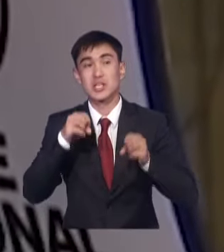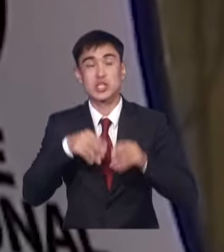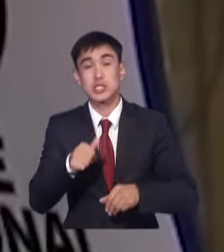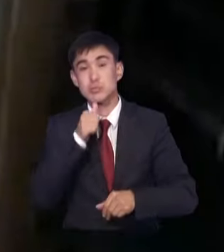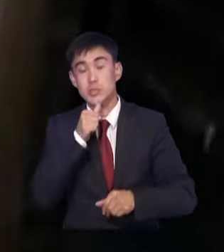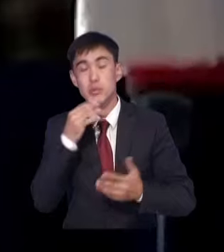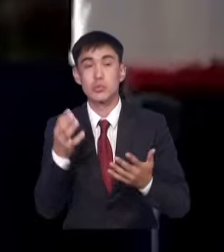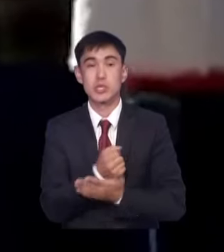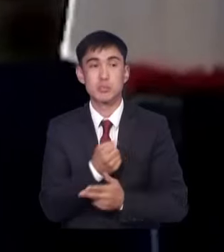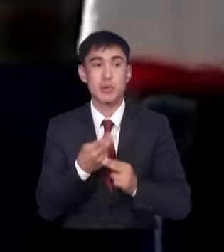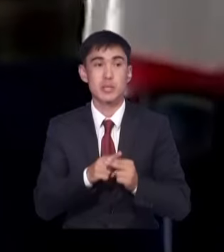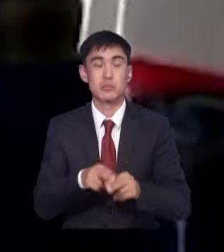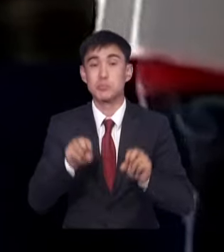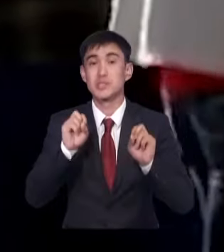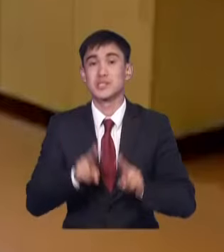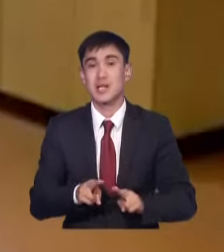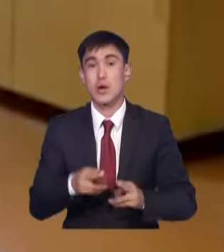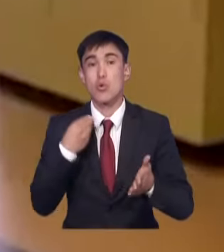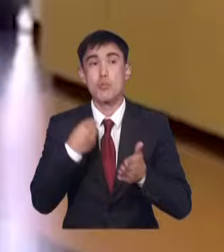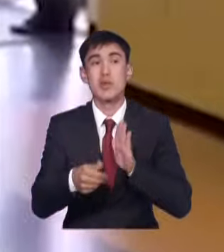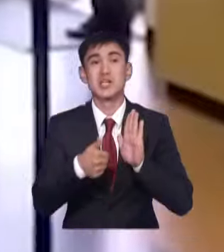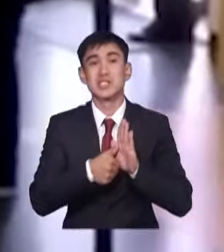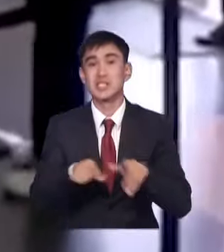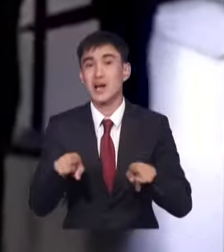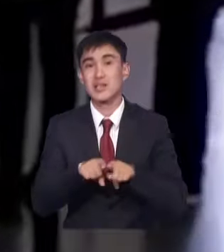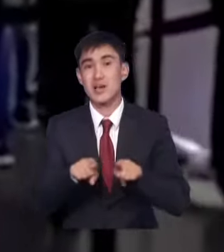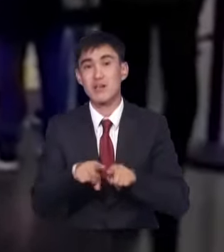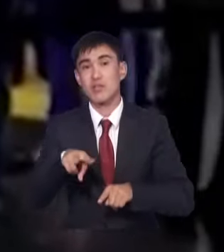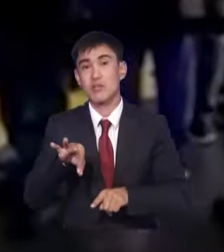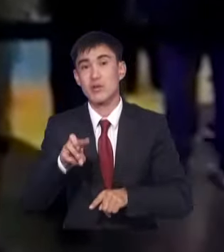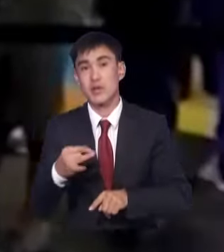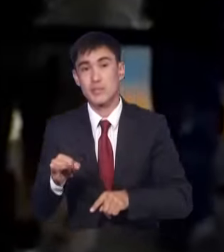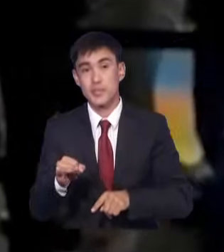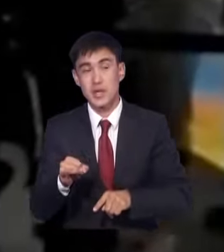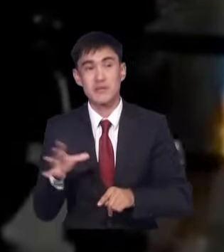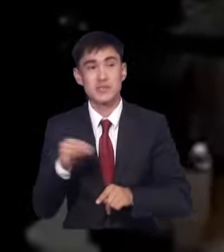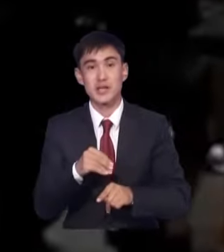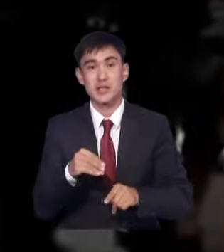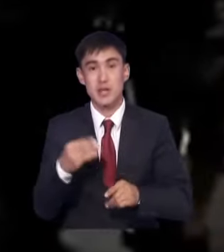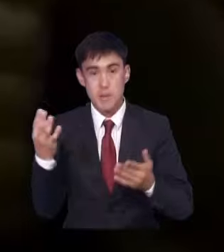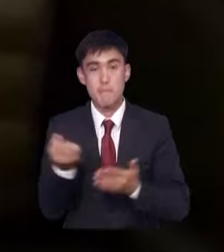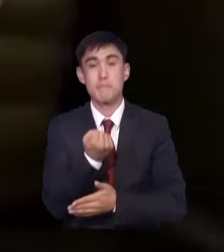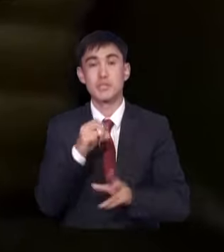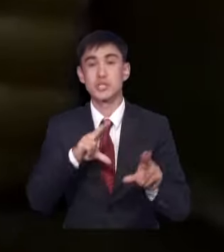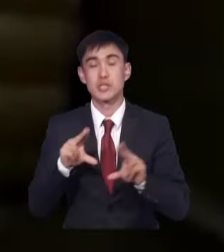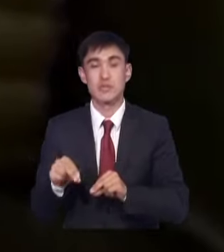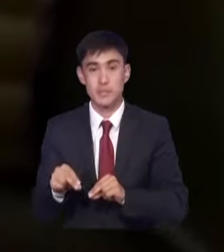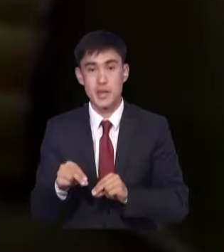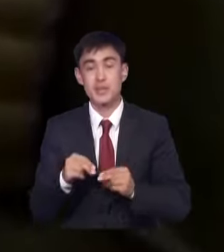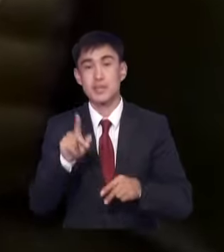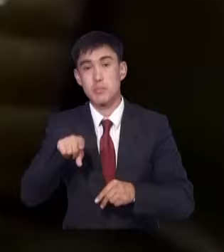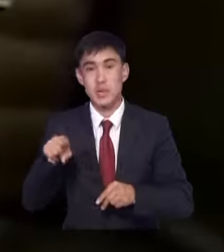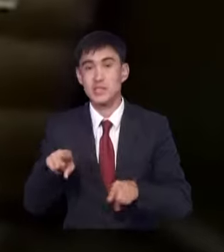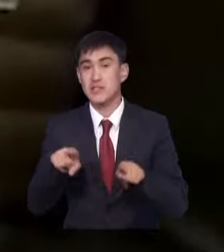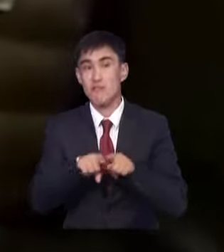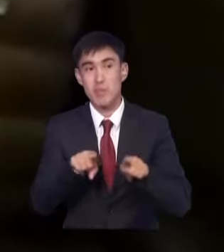испытать удачу поэтому специально купила шесть одинаковых лотерейных билетов все они оказались счастливыми номера на